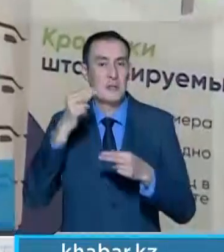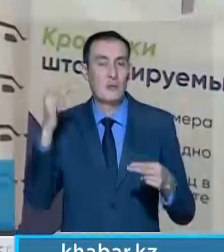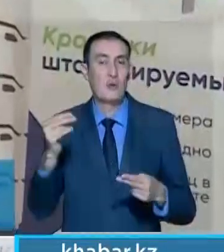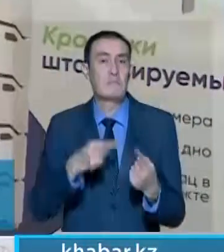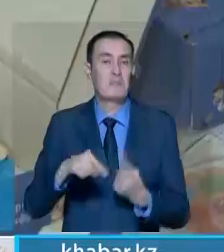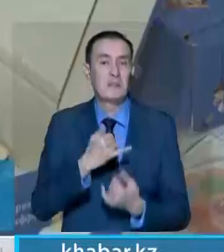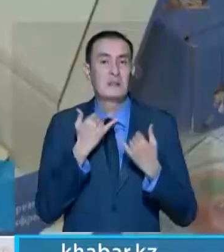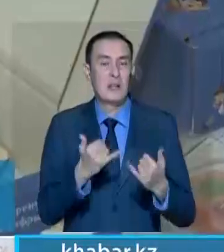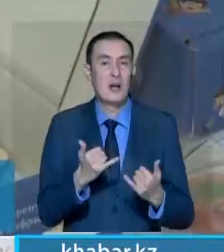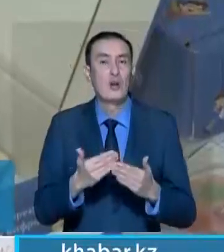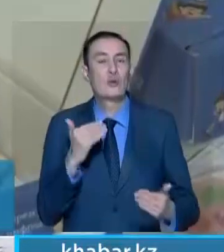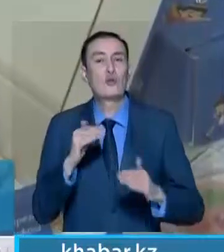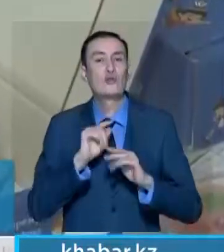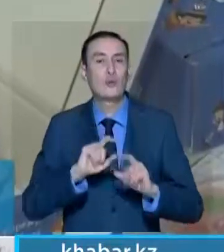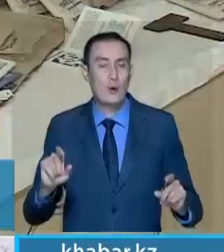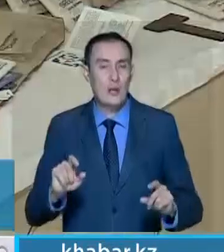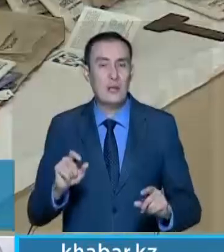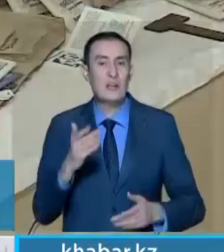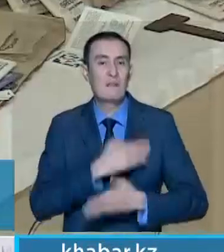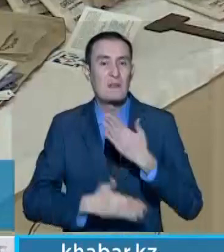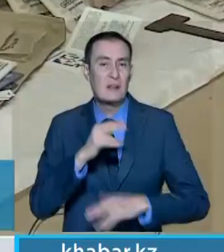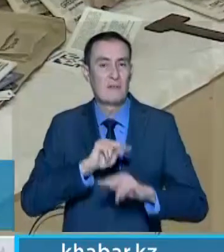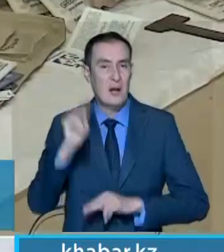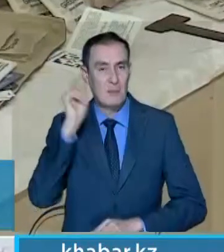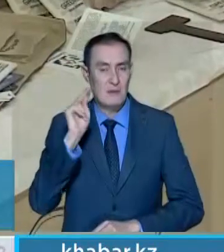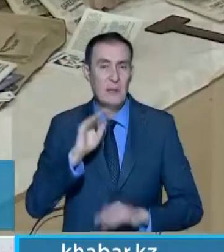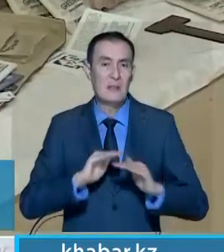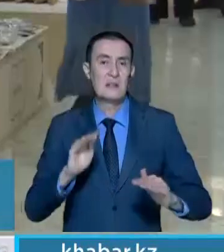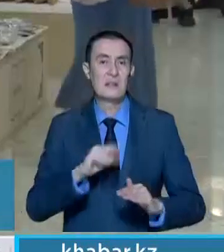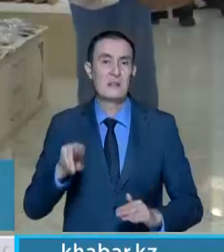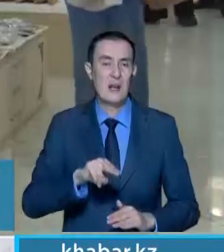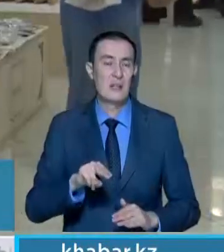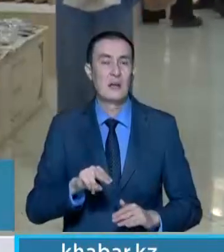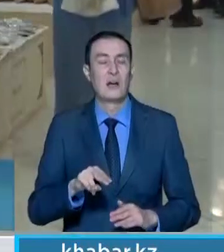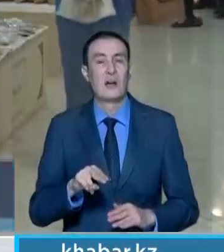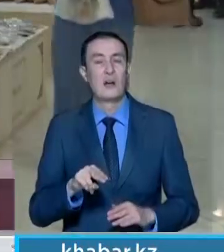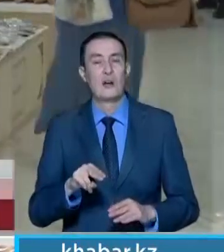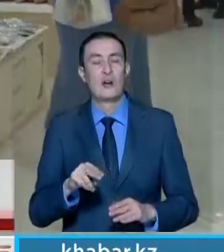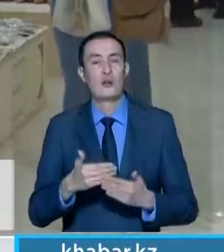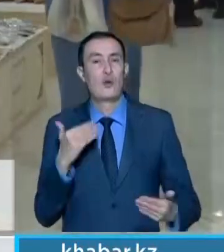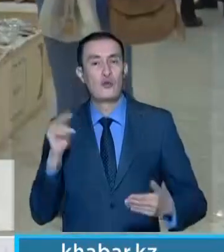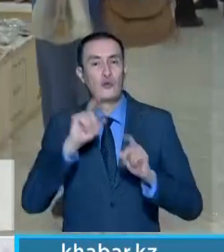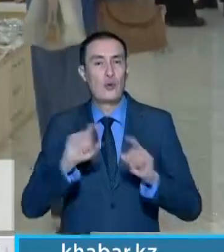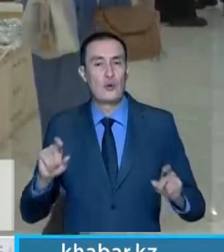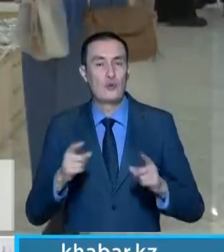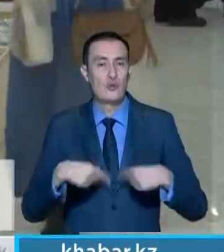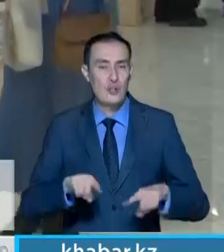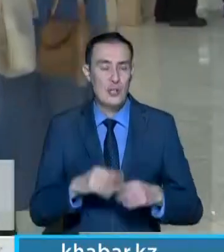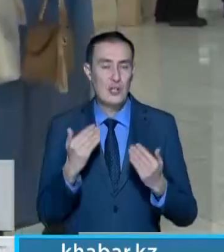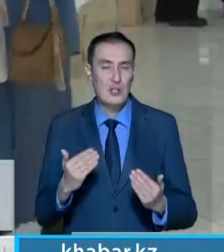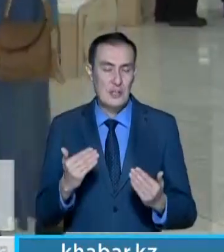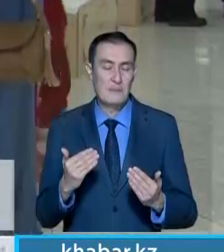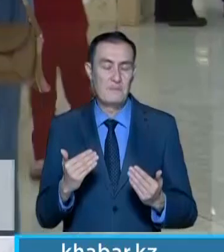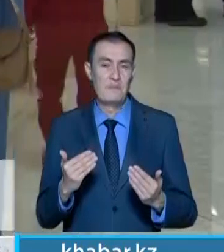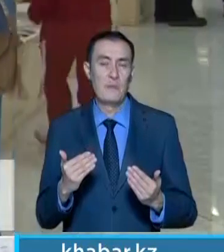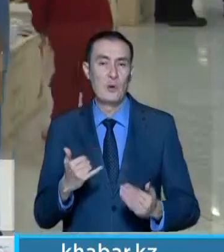бизнес направлен на дошкольное и инклюзивное образование. Детские сады, дошкольные учреждения. То есть сейчас, например,